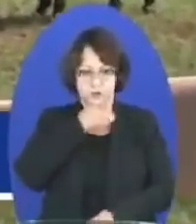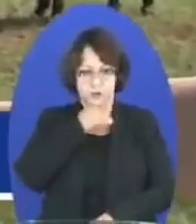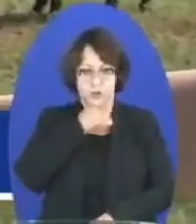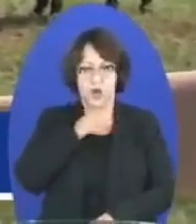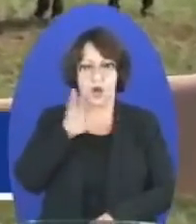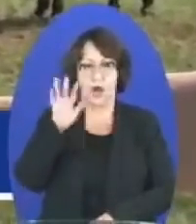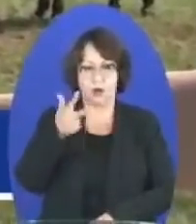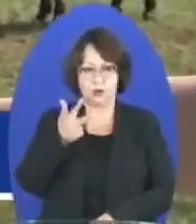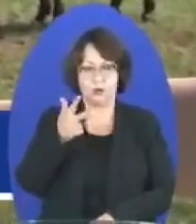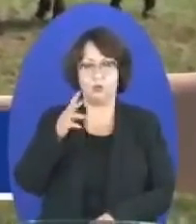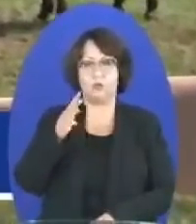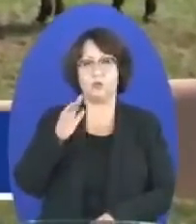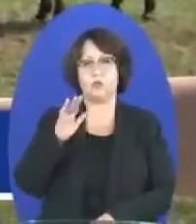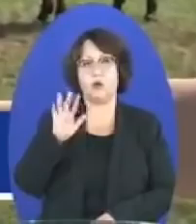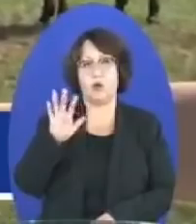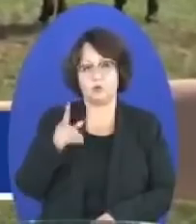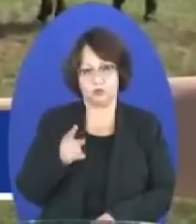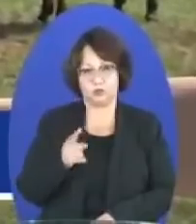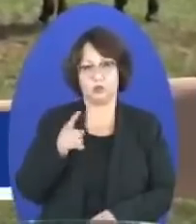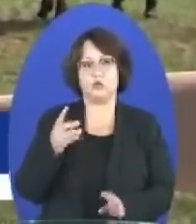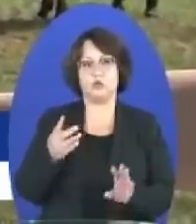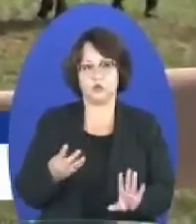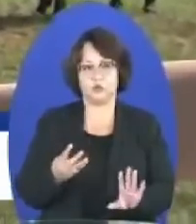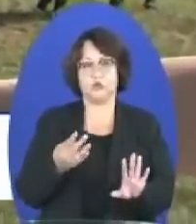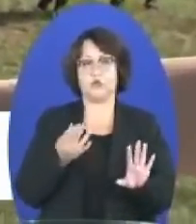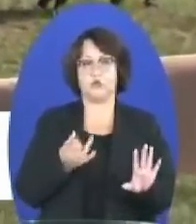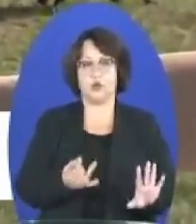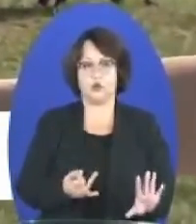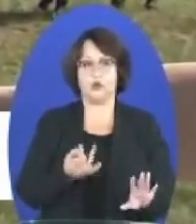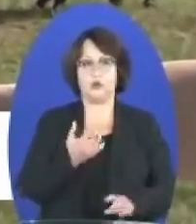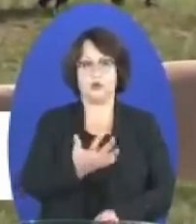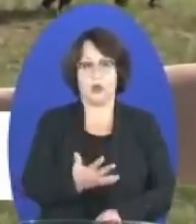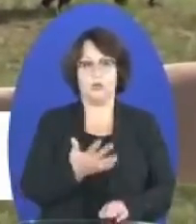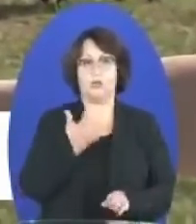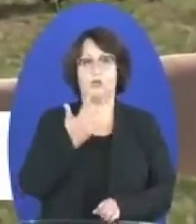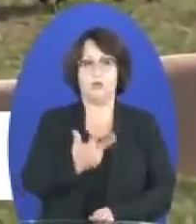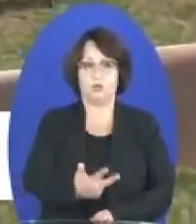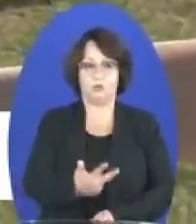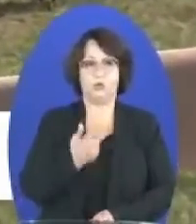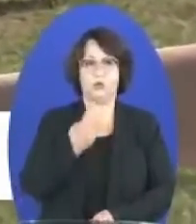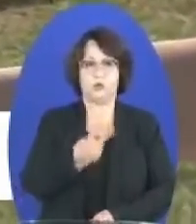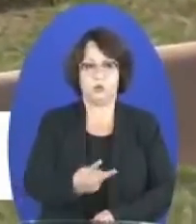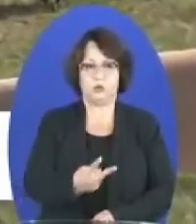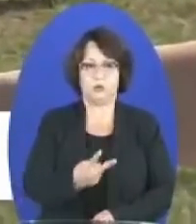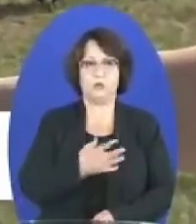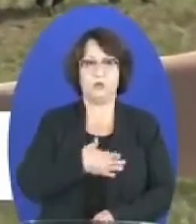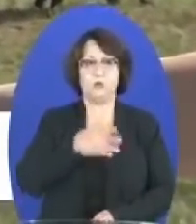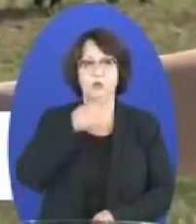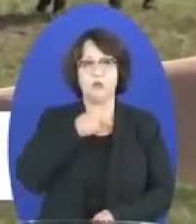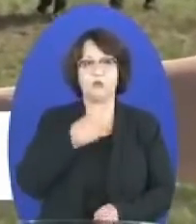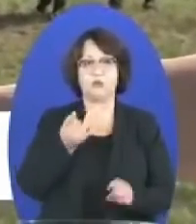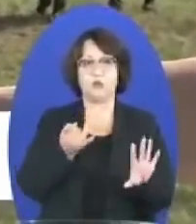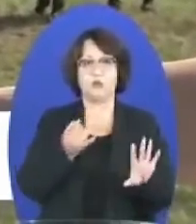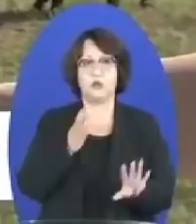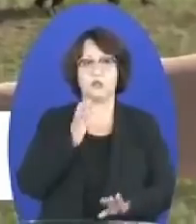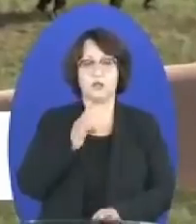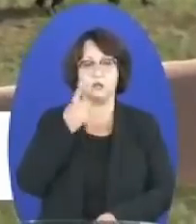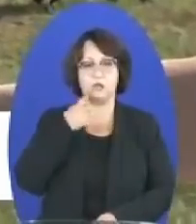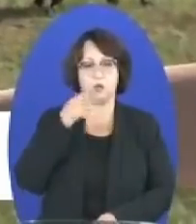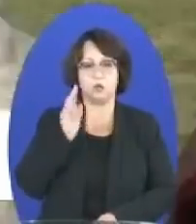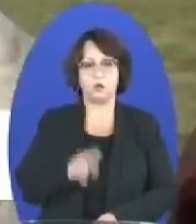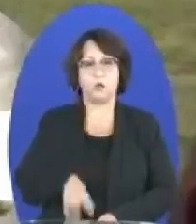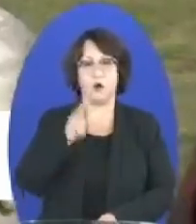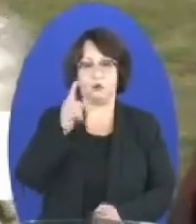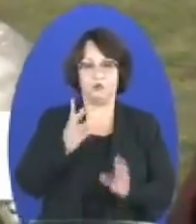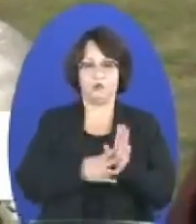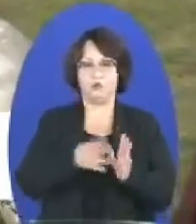Тэгээд 13-тай, 11-тай, 9-тай, 7-тай, 5-тай, 3-тай, 2-тай, манай охин 7 сартай, эмэгтэй дүү мань болохоор 19